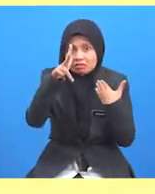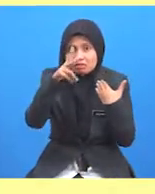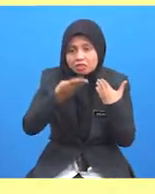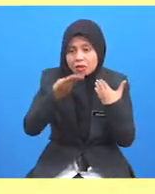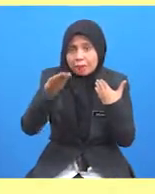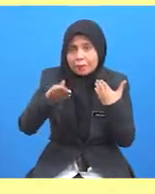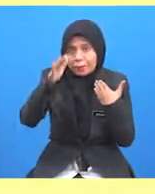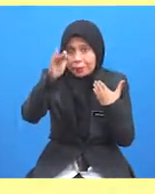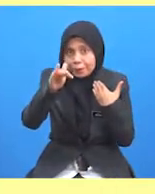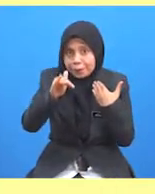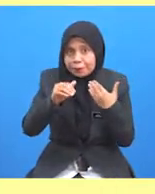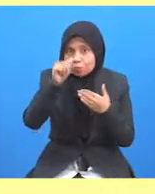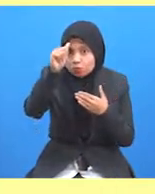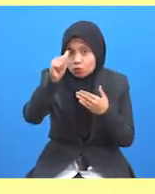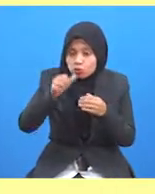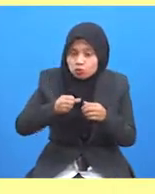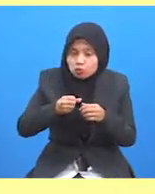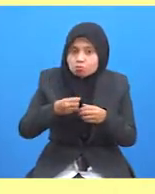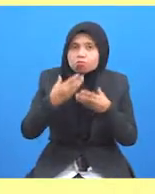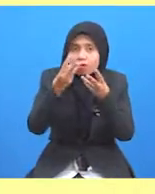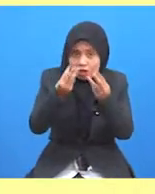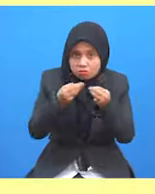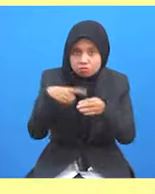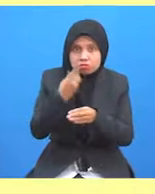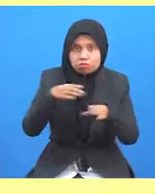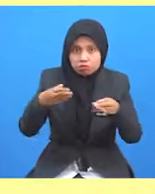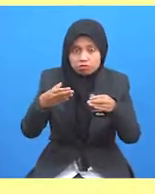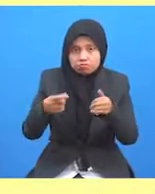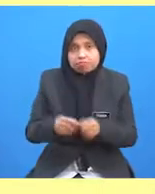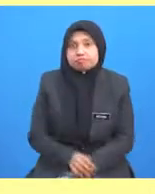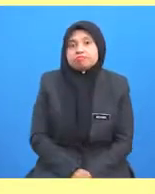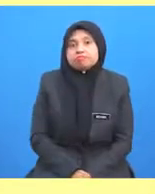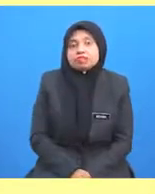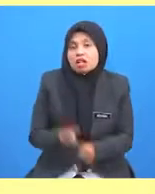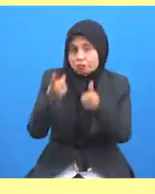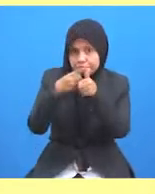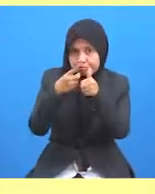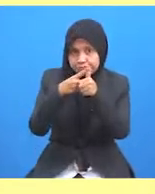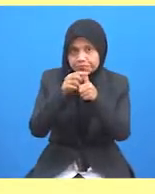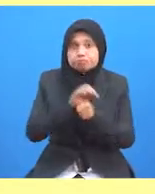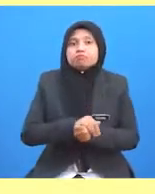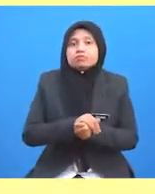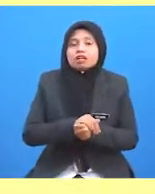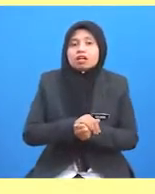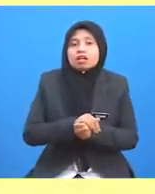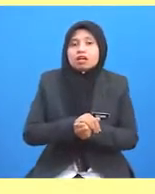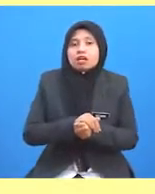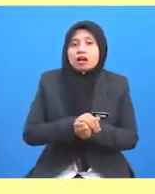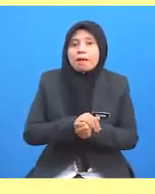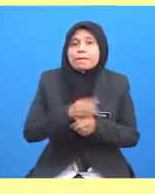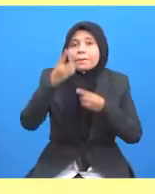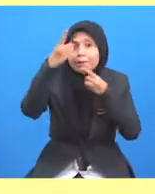sama-sama kita hayati. Pertama, tuntutan berdakwah. Kedua,